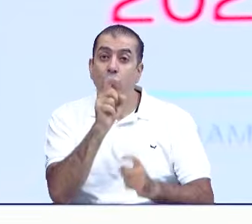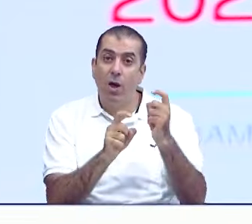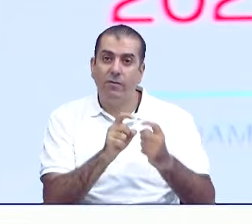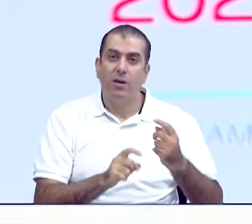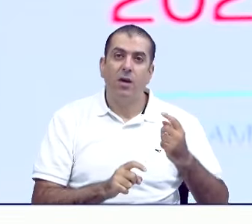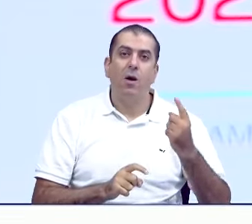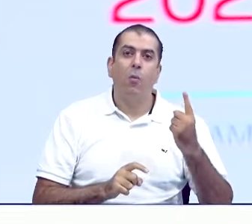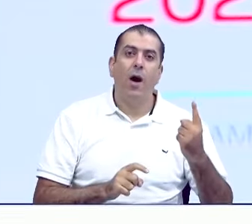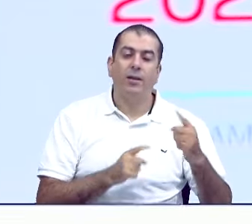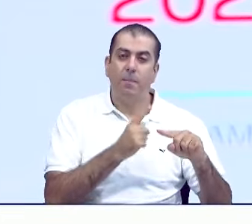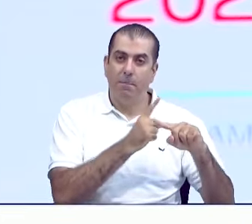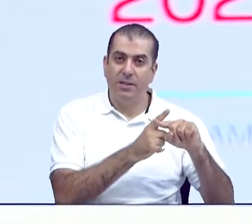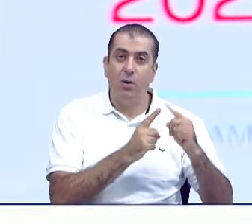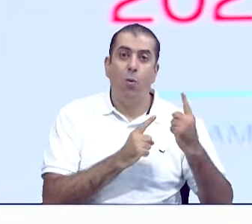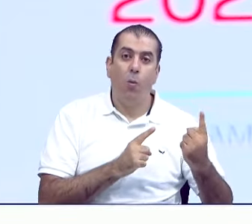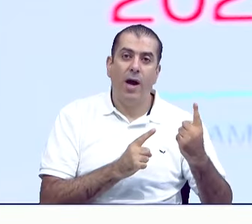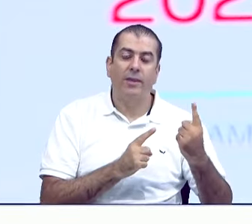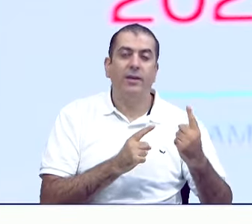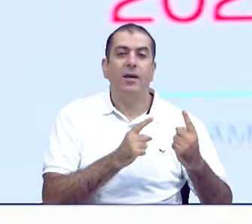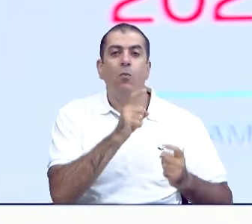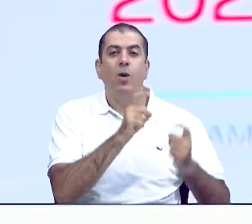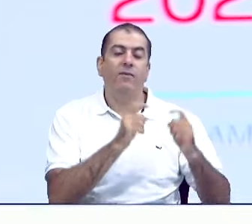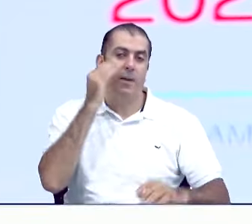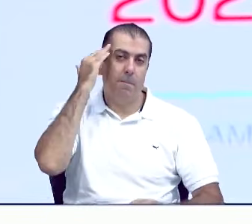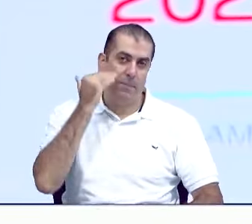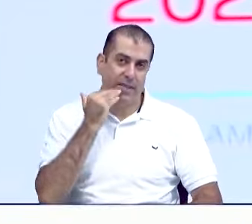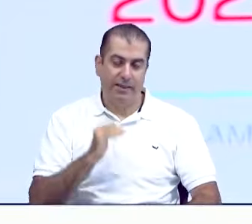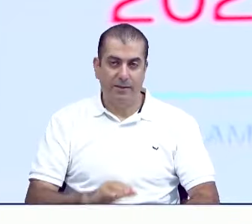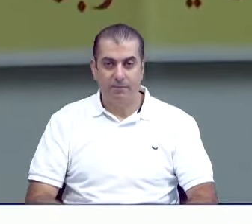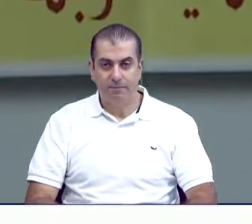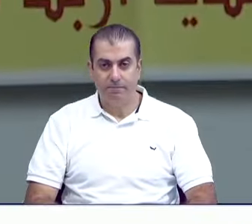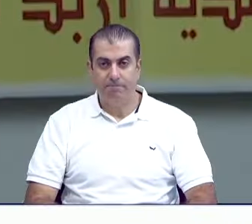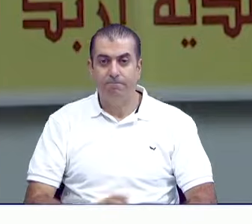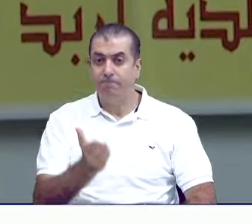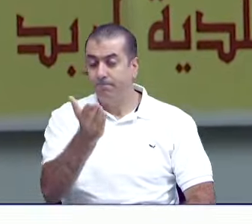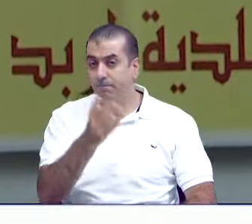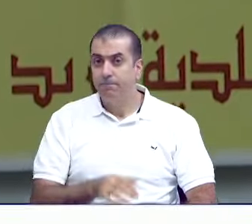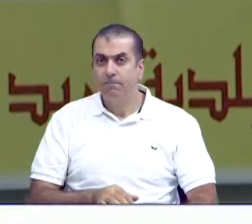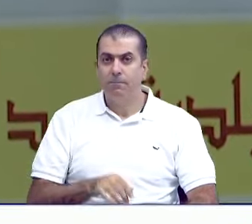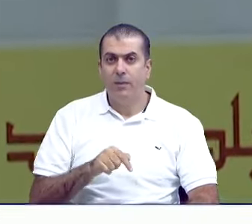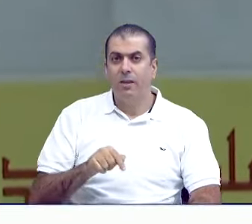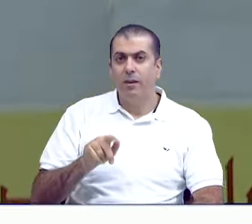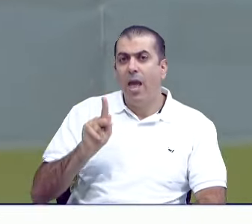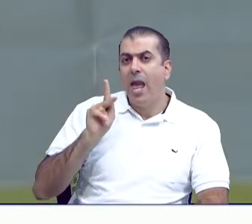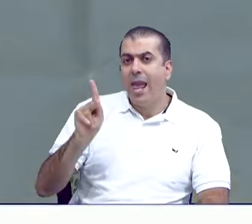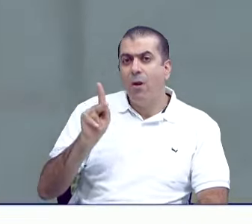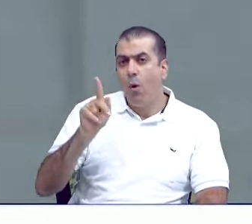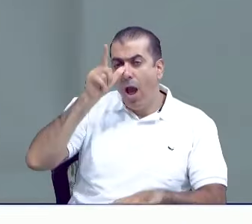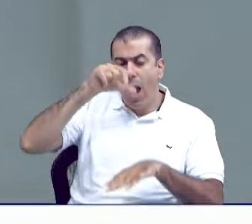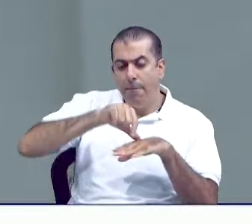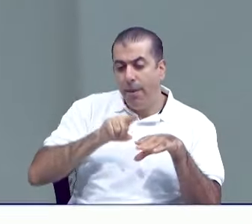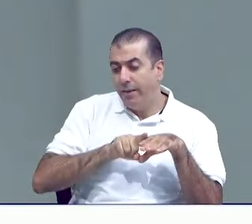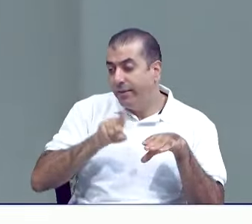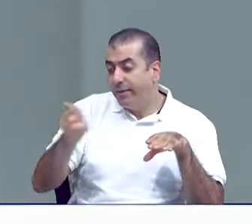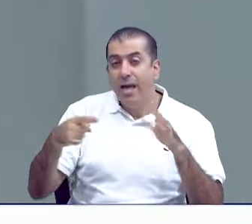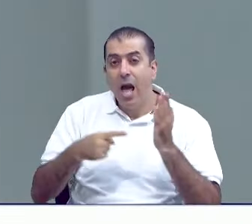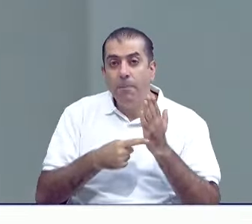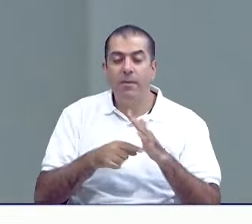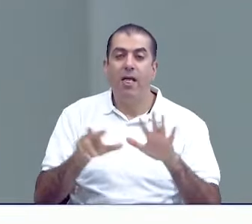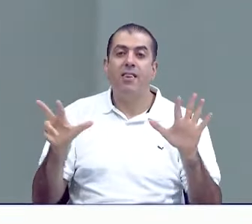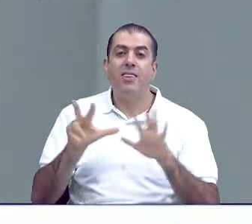ومقعد مسيحي ومقعد كوته نسائيه على بعد حوالي 80 كيل مترا الى الشمال من العاصمه